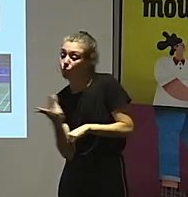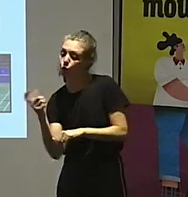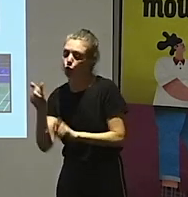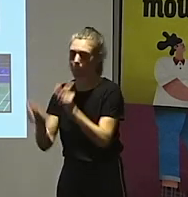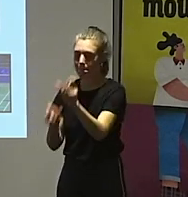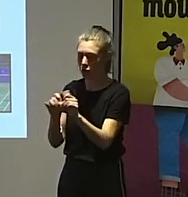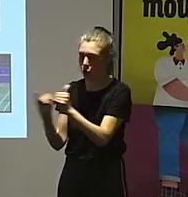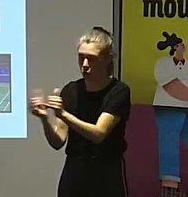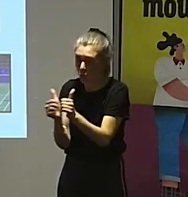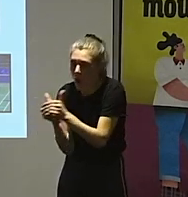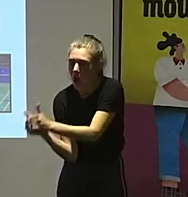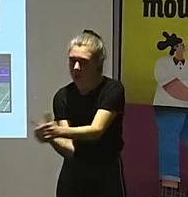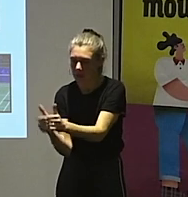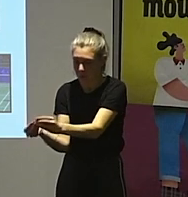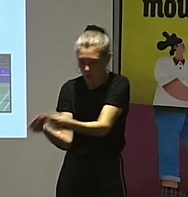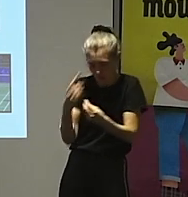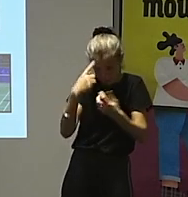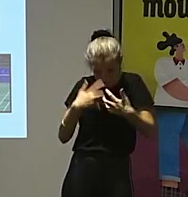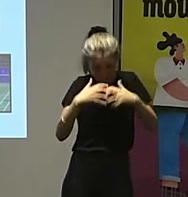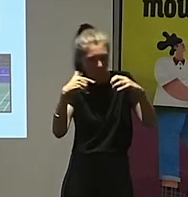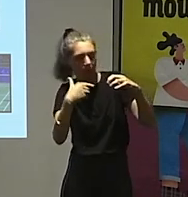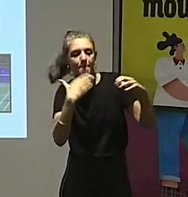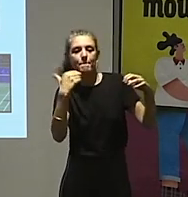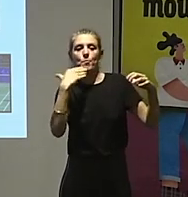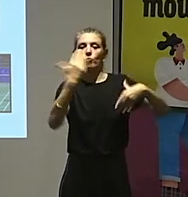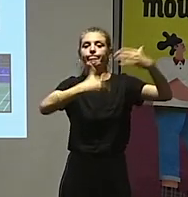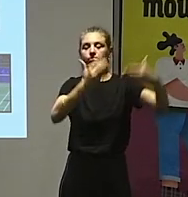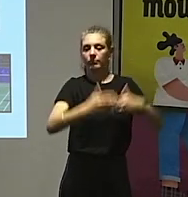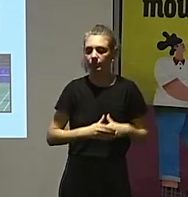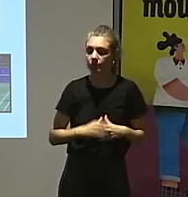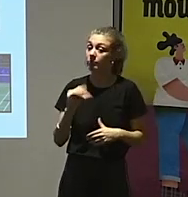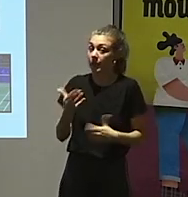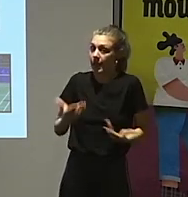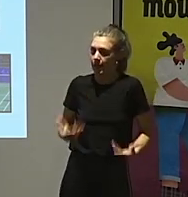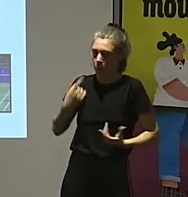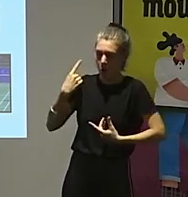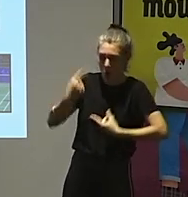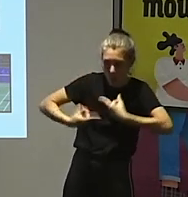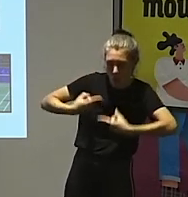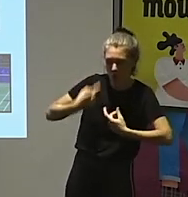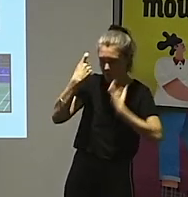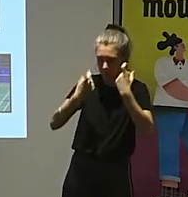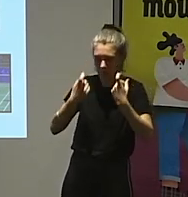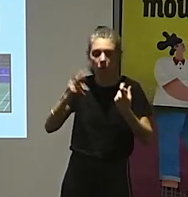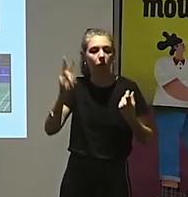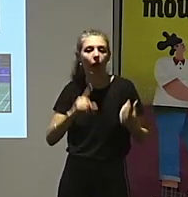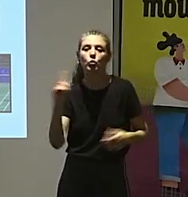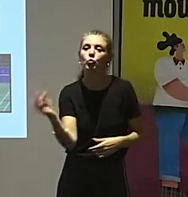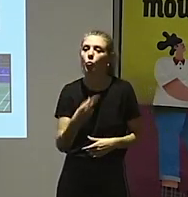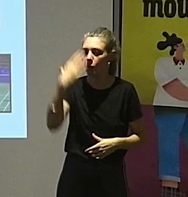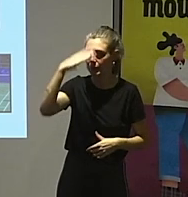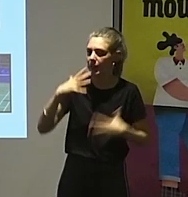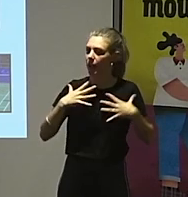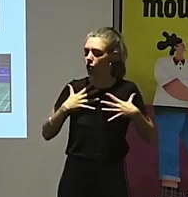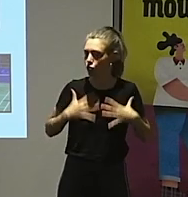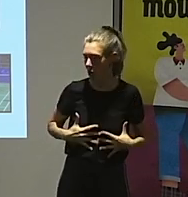d'éléments là-dessus. On continue de creuser cette question, mais on est en train de se dire, voilà, l'exercice physique, c'est bon pour la santé, mais le sport,